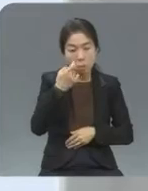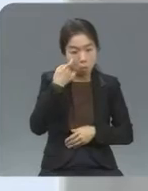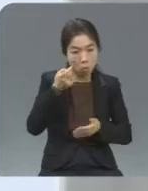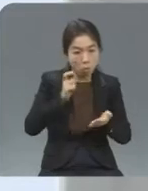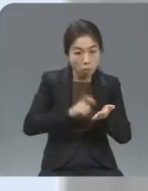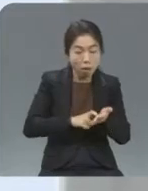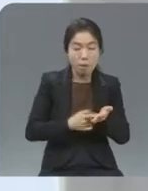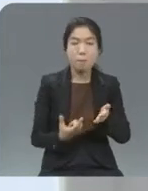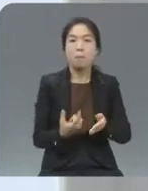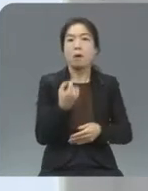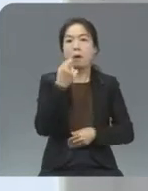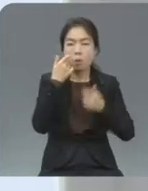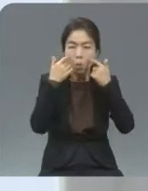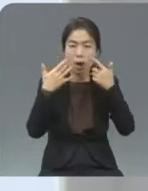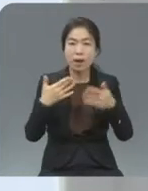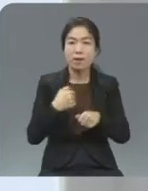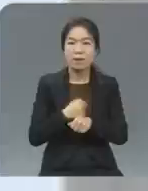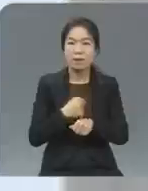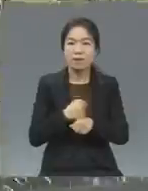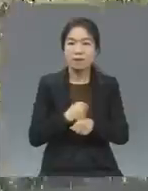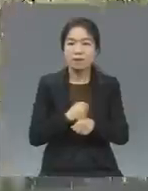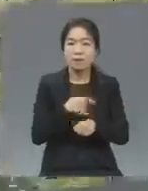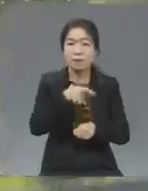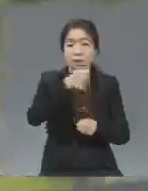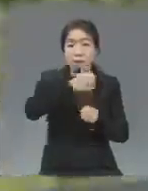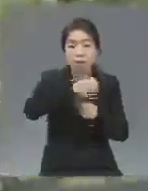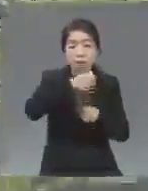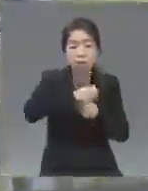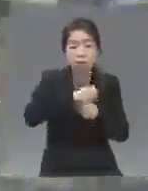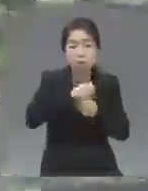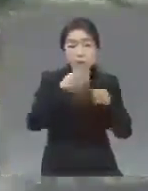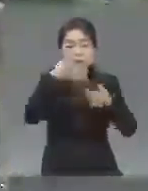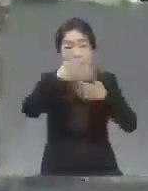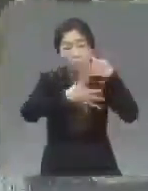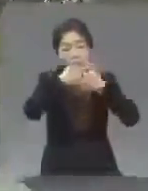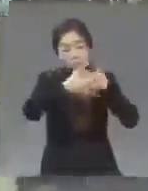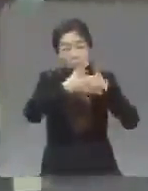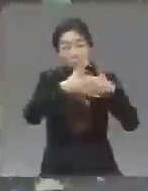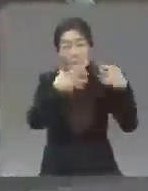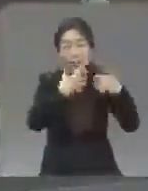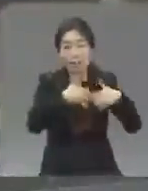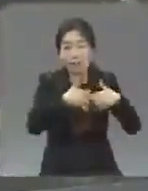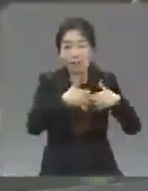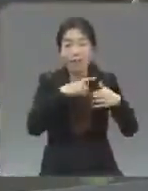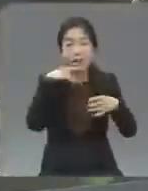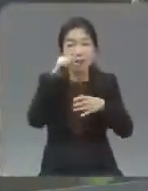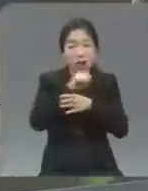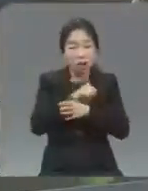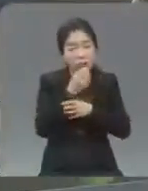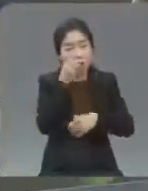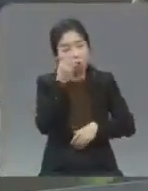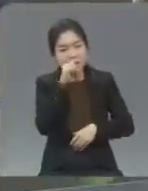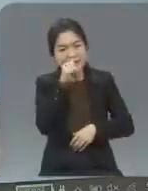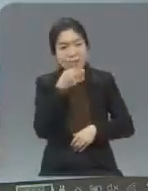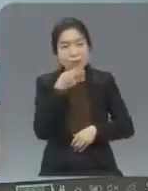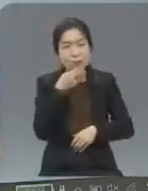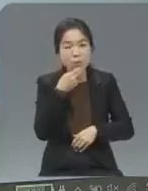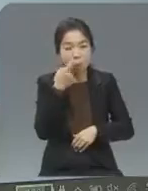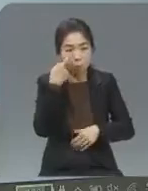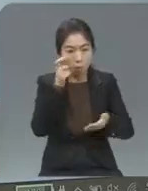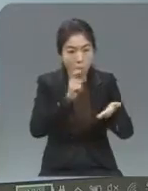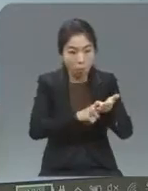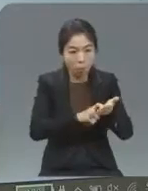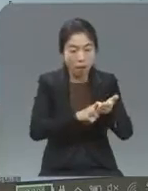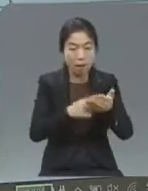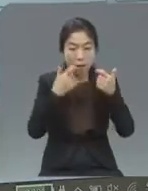빨라지고 정확해집니다. 과수원에 설치된 고해상도 영상 장치가 열매와 과수의 이상 증세를 찾아내면